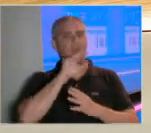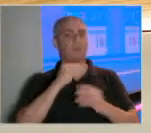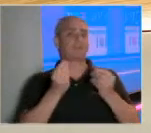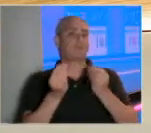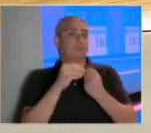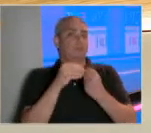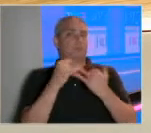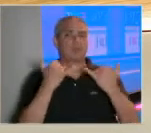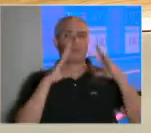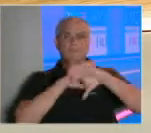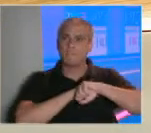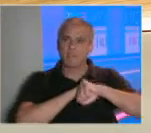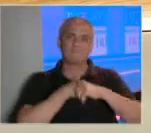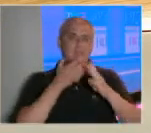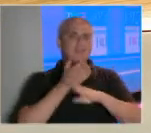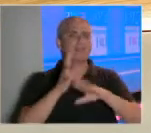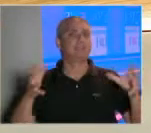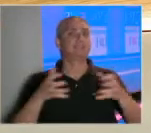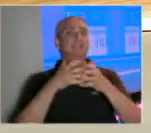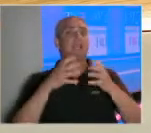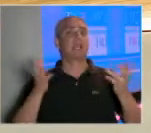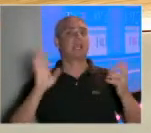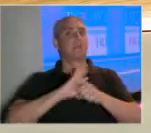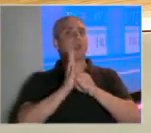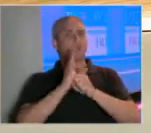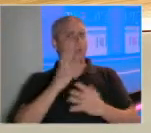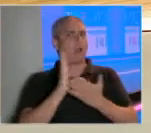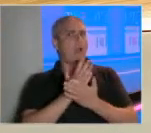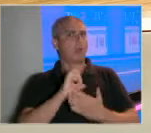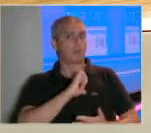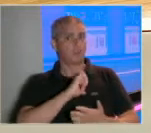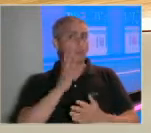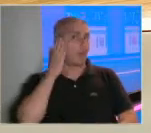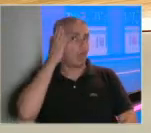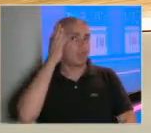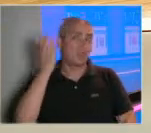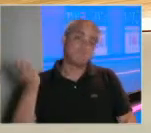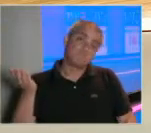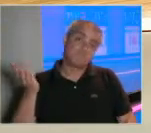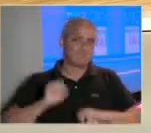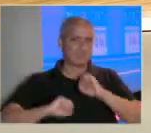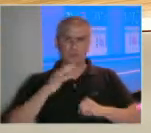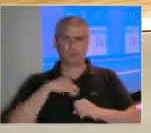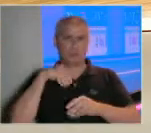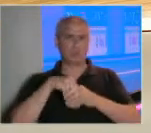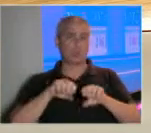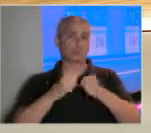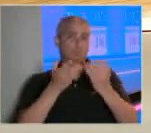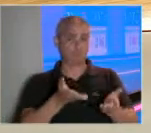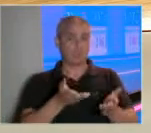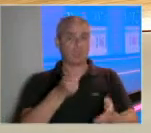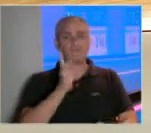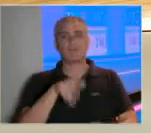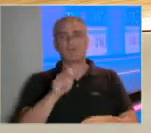דברים אחרים. הערב התכנס קבינט הקורונה עם כמה החלטות מעניינות לגבי העתיד, ההתנהלות שלנו בתוך המשבר הזה,